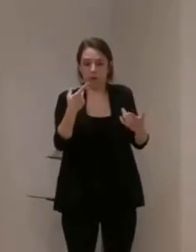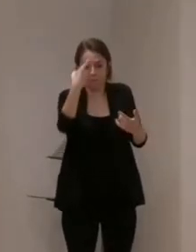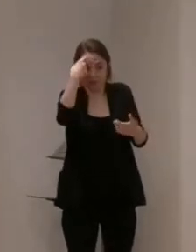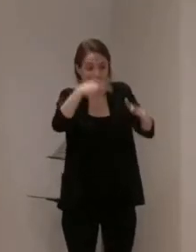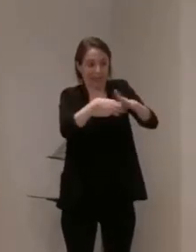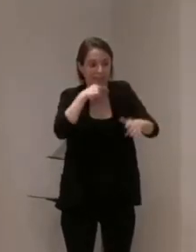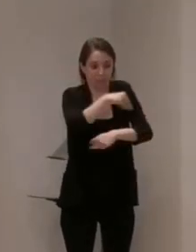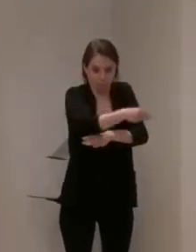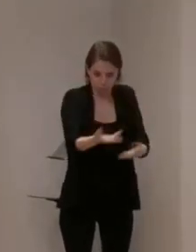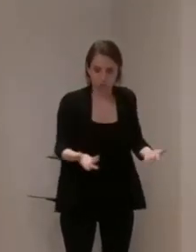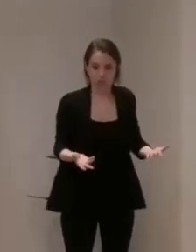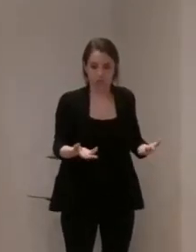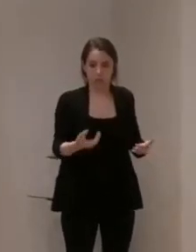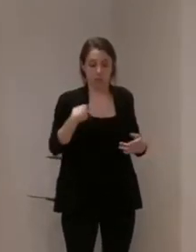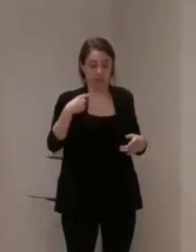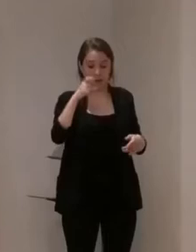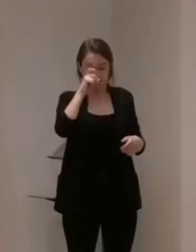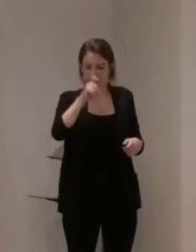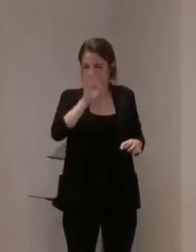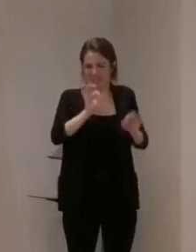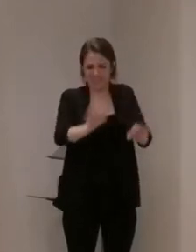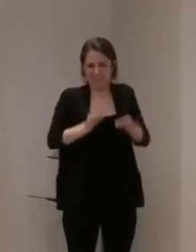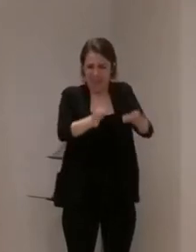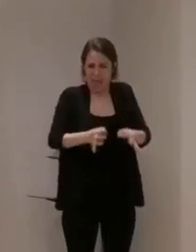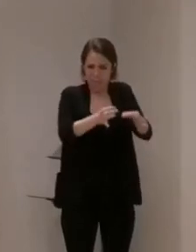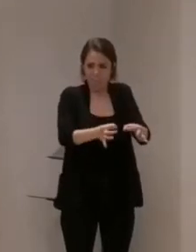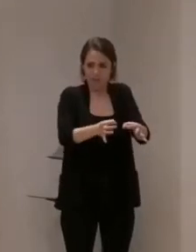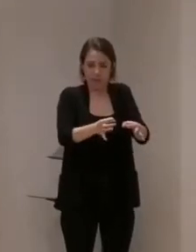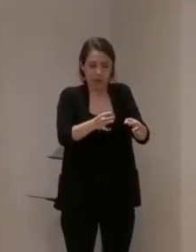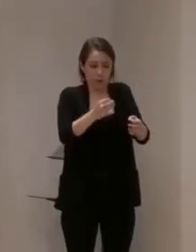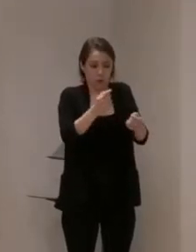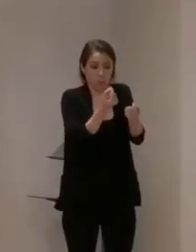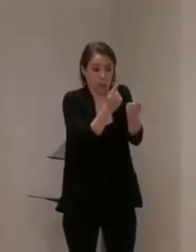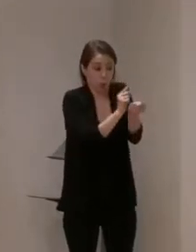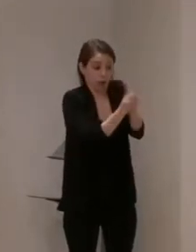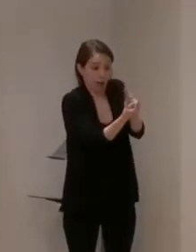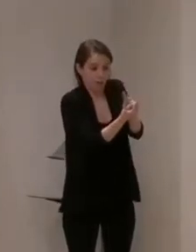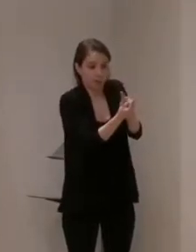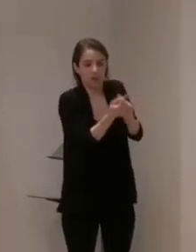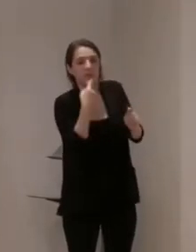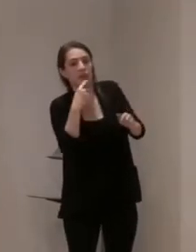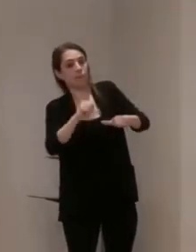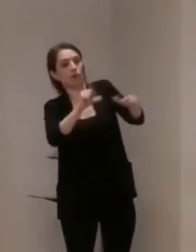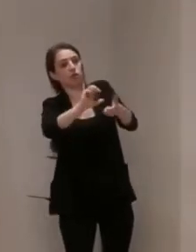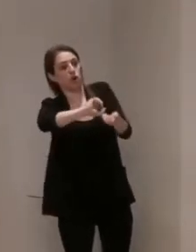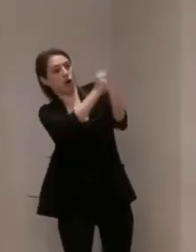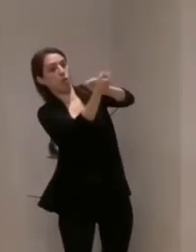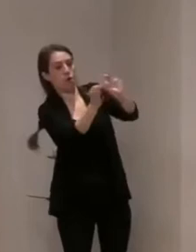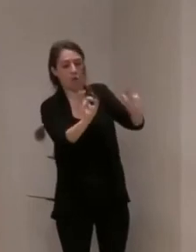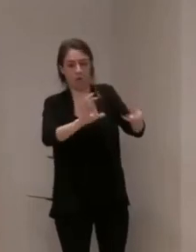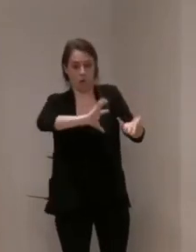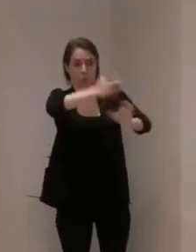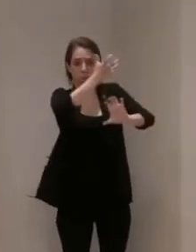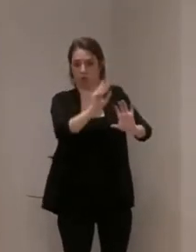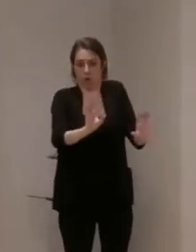sempre, quan hi ha hagut un canvi de règim, o si vam dir un procés revolucionari, seria una part d'un canvi de règim,